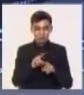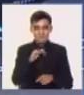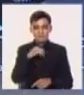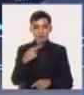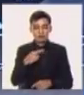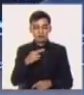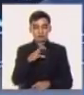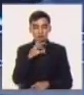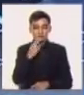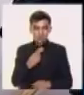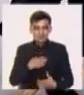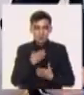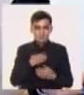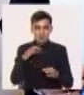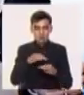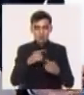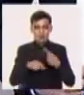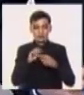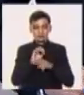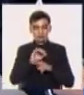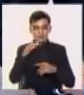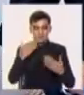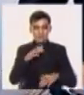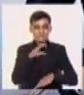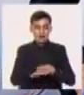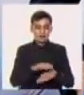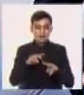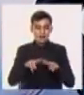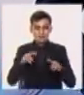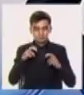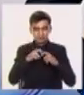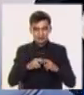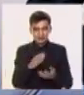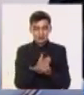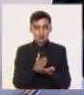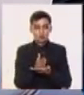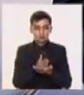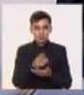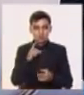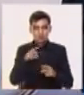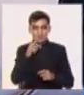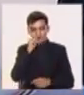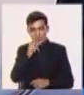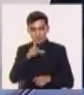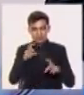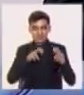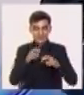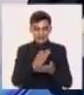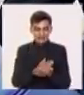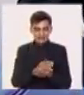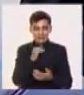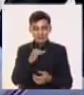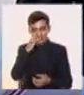социального медицинского страхования. По всем этим фактам проходит служебное расследование. Пока чиновники ищут виновных, казахстанцы